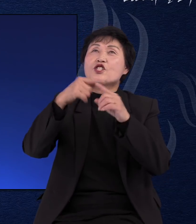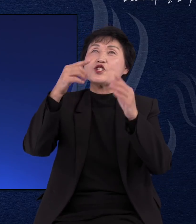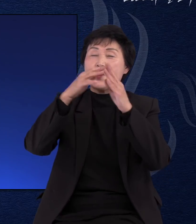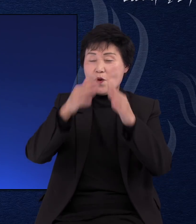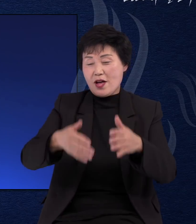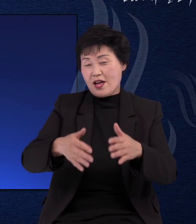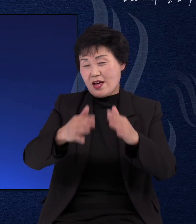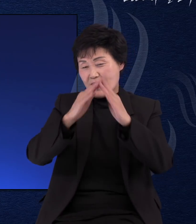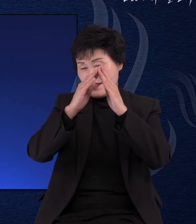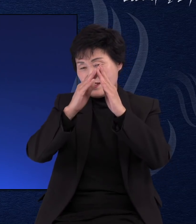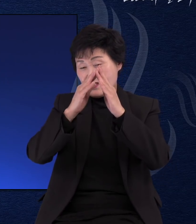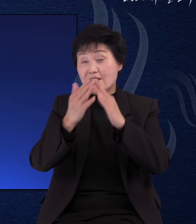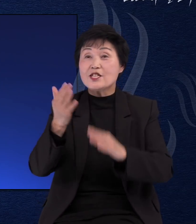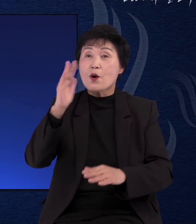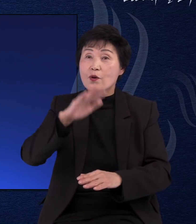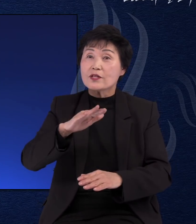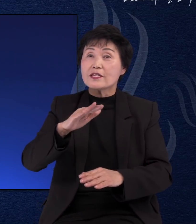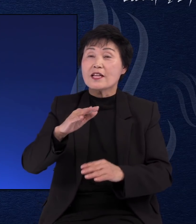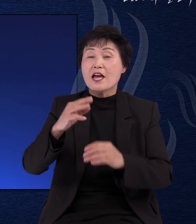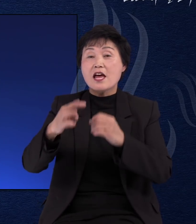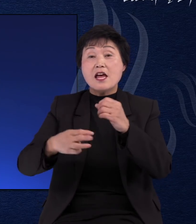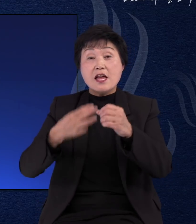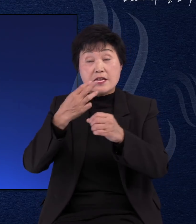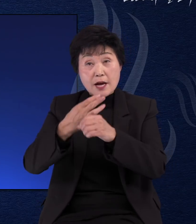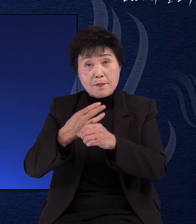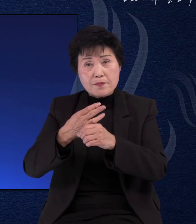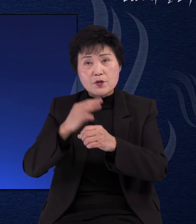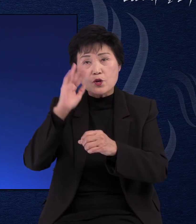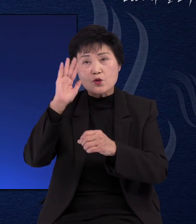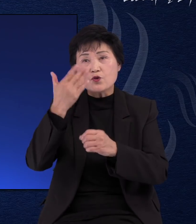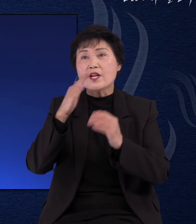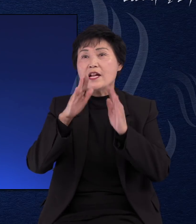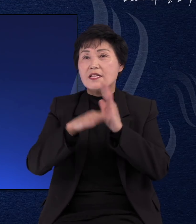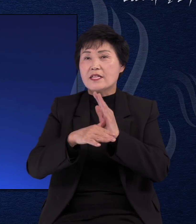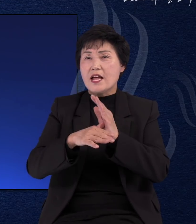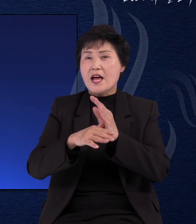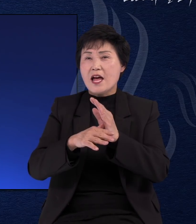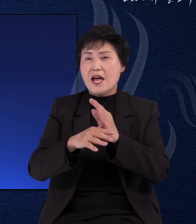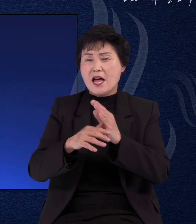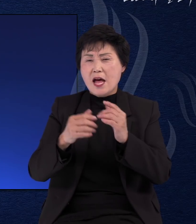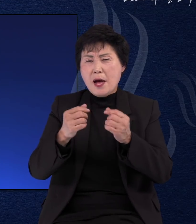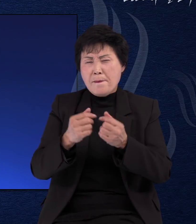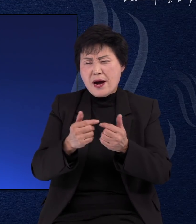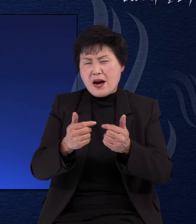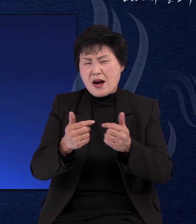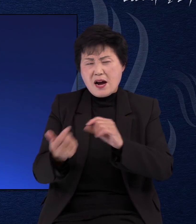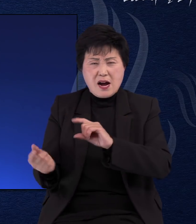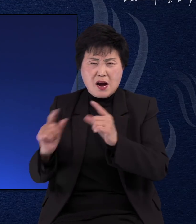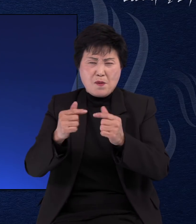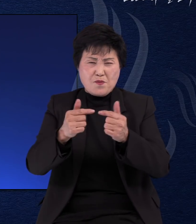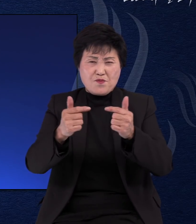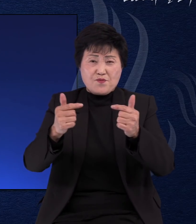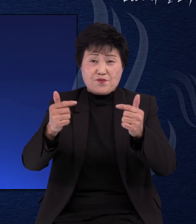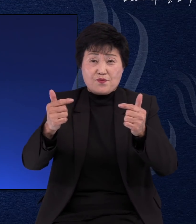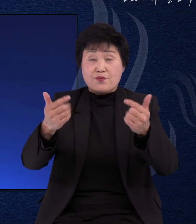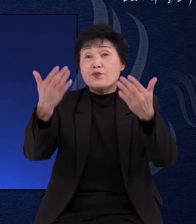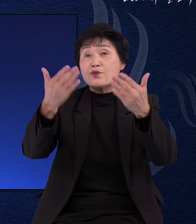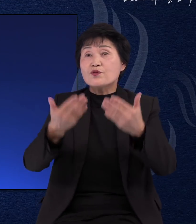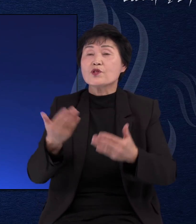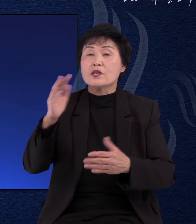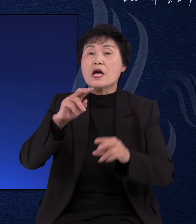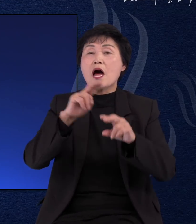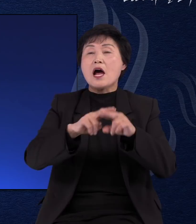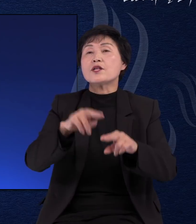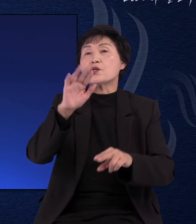되니까 하나님이 부흥을 주셔가지고 앉을 곳도 설 곳도 없을 정도로 하나님이 역사를 하시는데 그때 3년 후에 다시